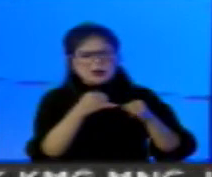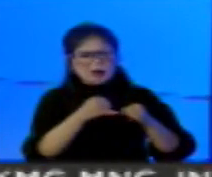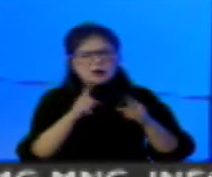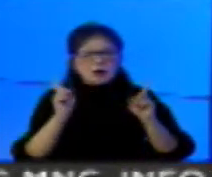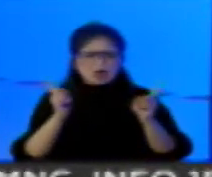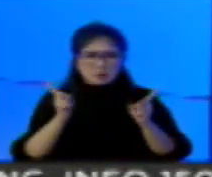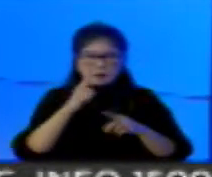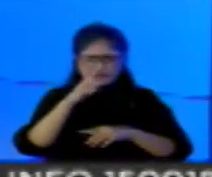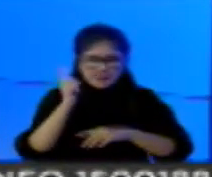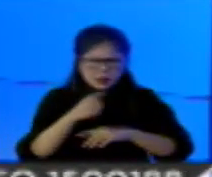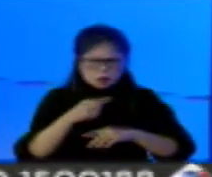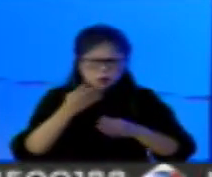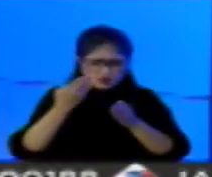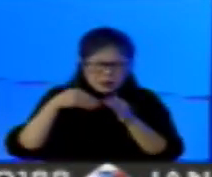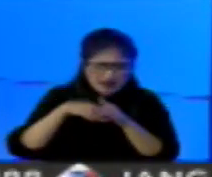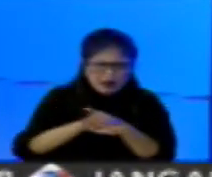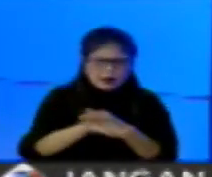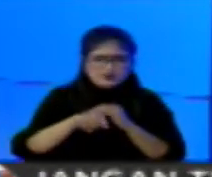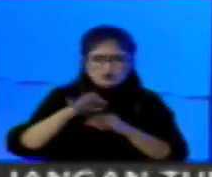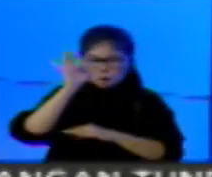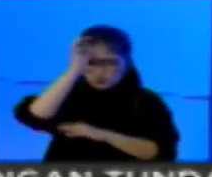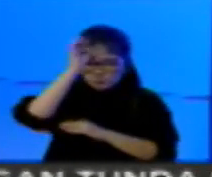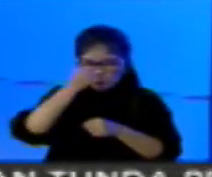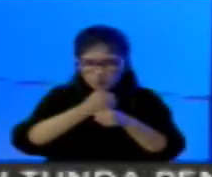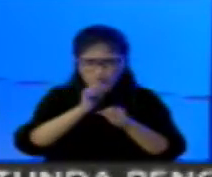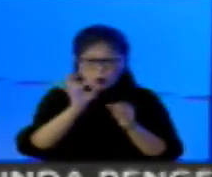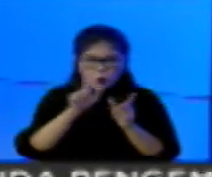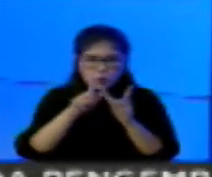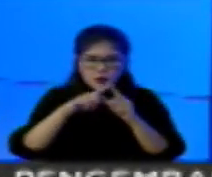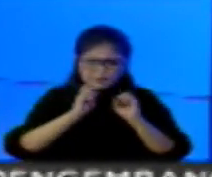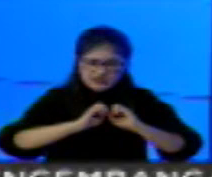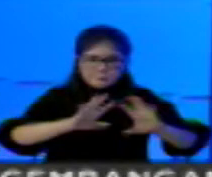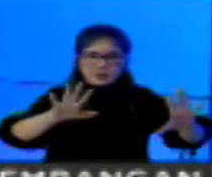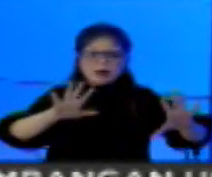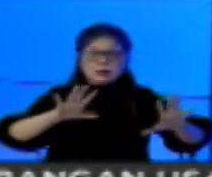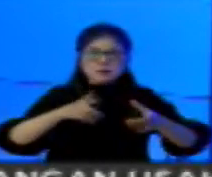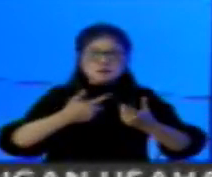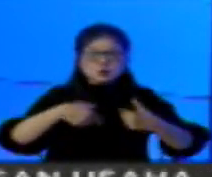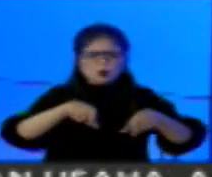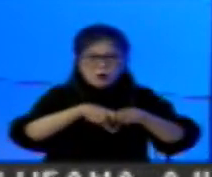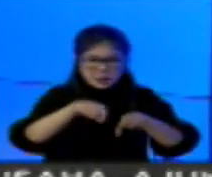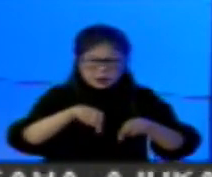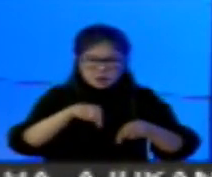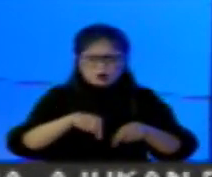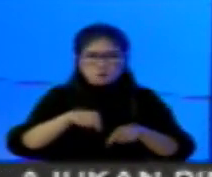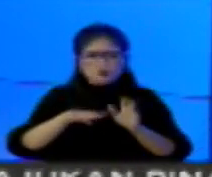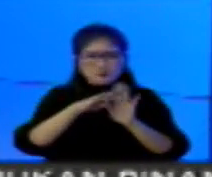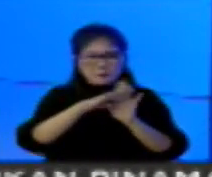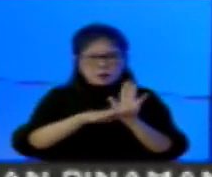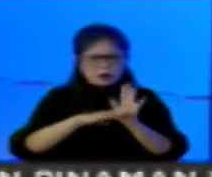dan penggelapan. Polres Goa tentu saja menghimbau sesuai dengan penyampaian dari pemerintah